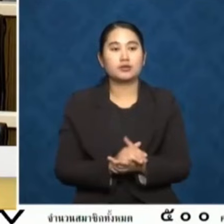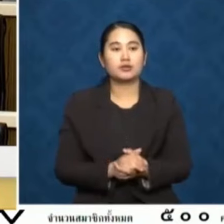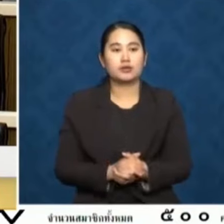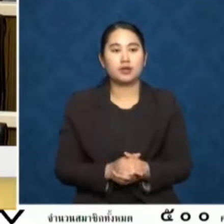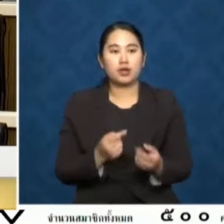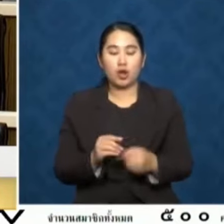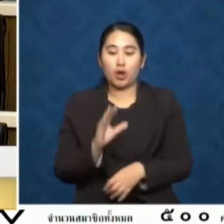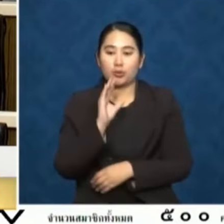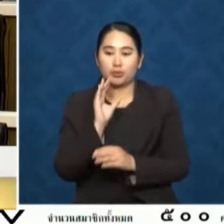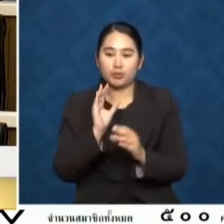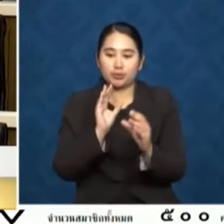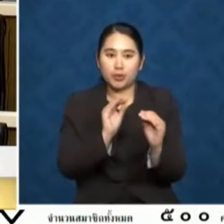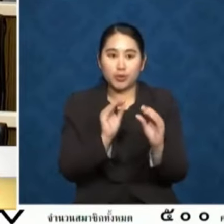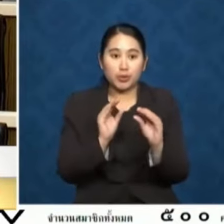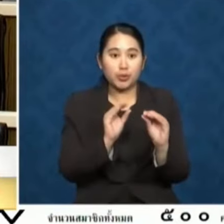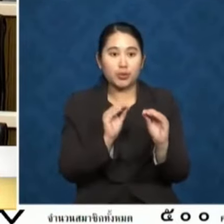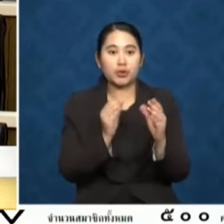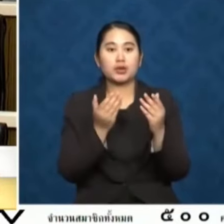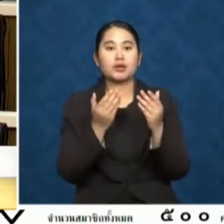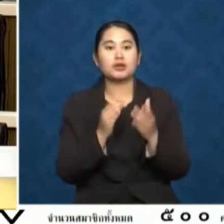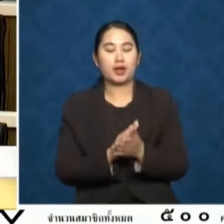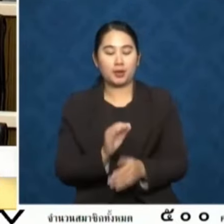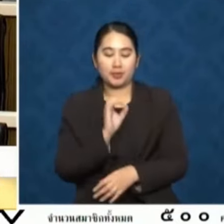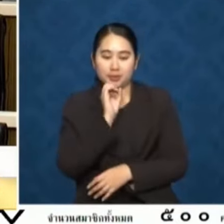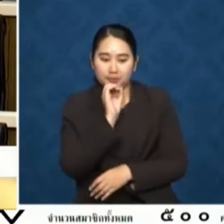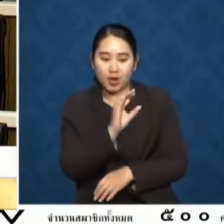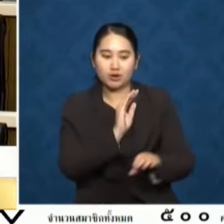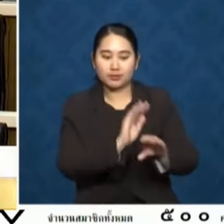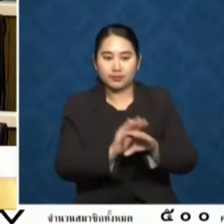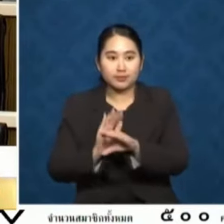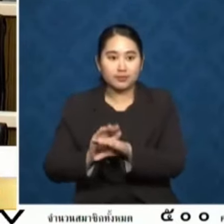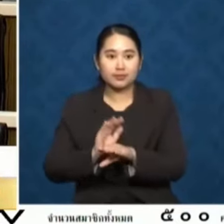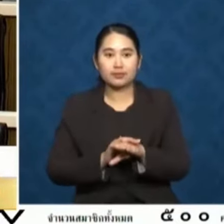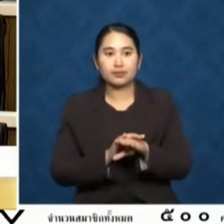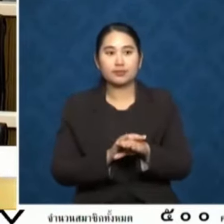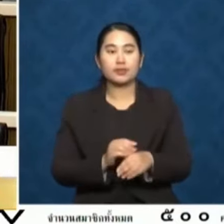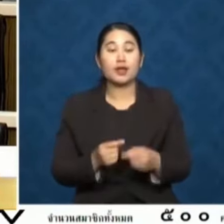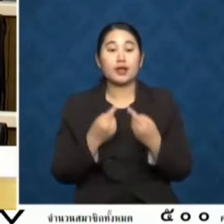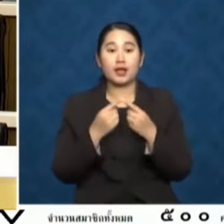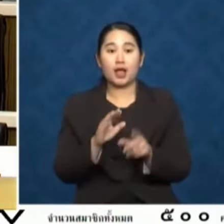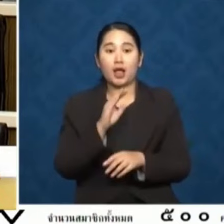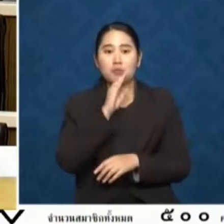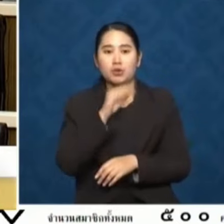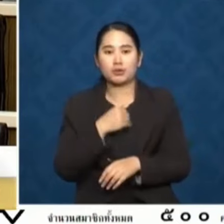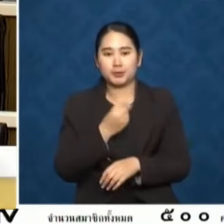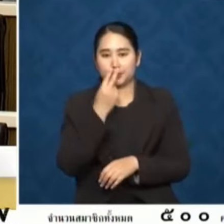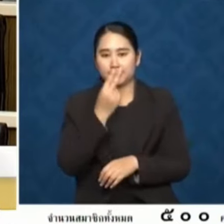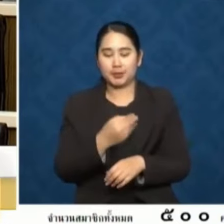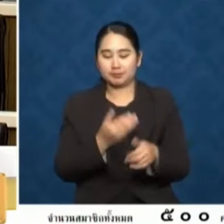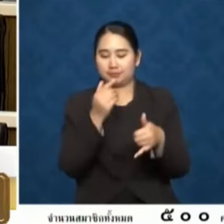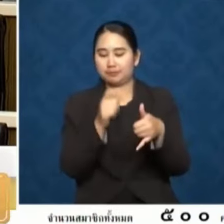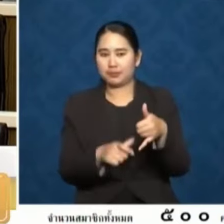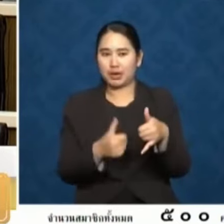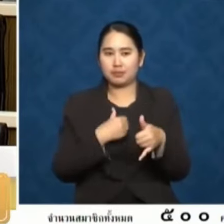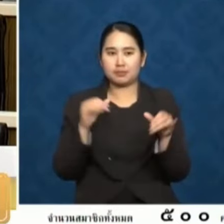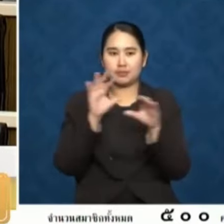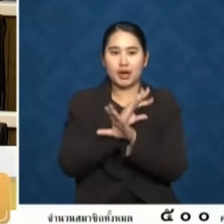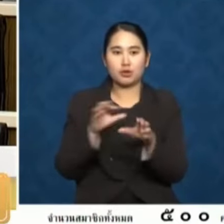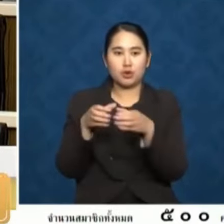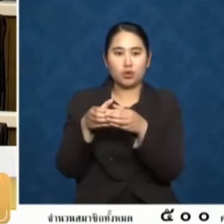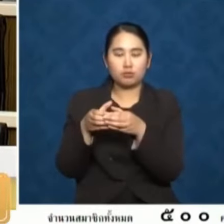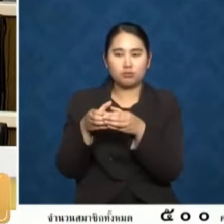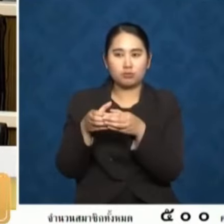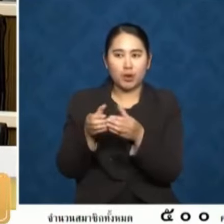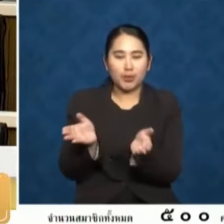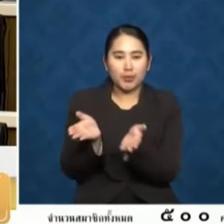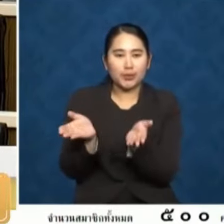จะพูดจาแทนที่จะบอกกล่าวแต่ถ้าหากมีพฤติกรรมไปหนุนหลังในทางใดทางหนึ่